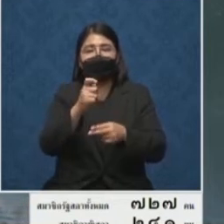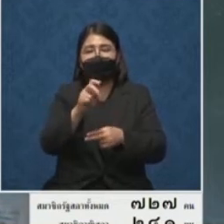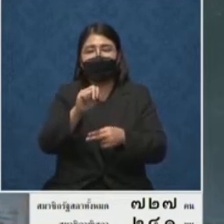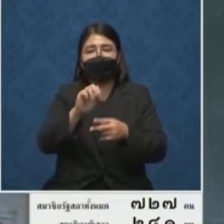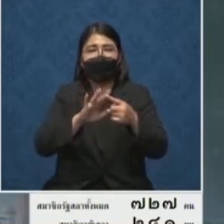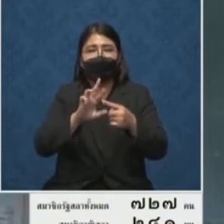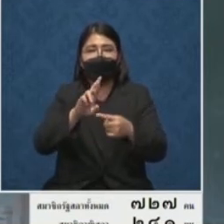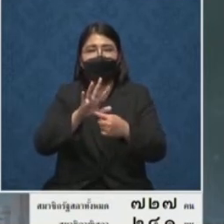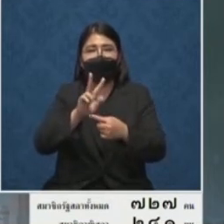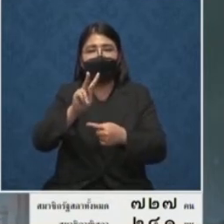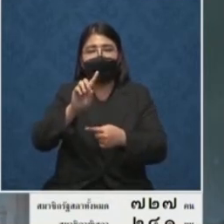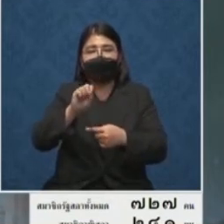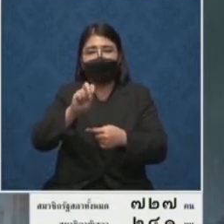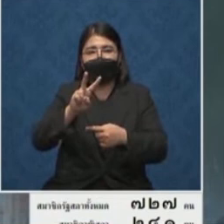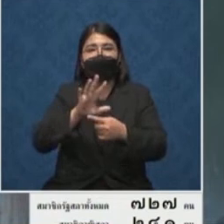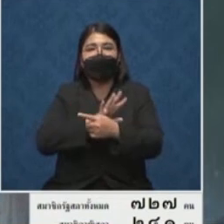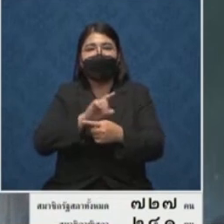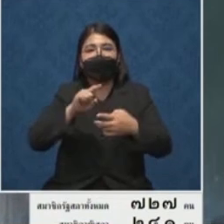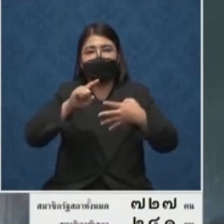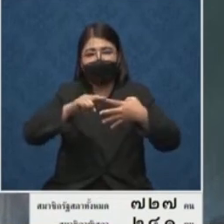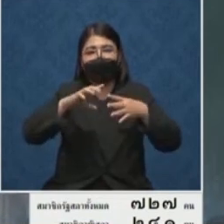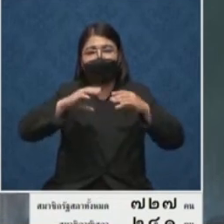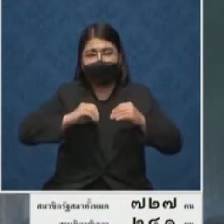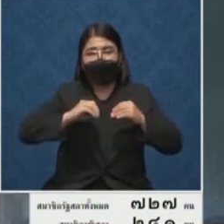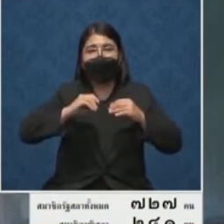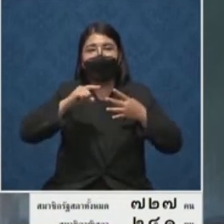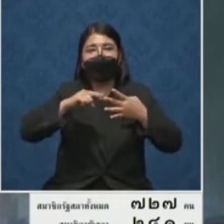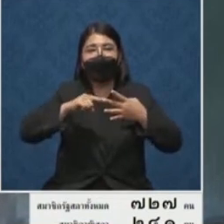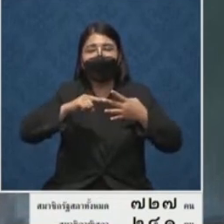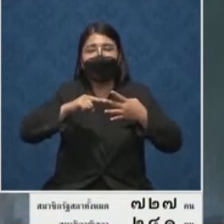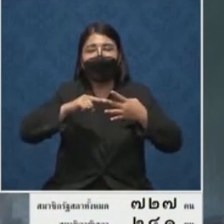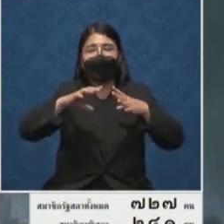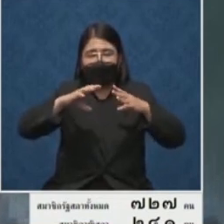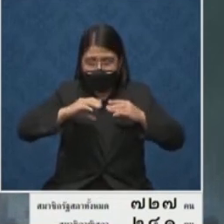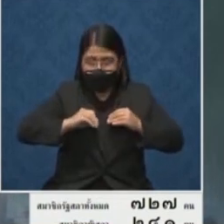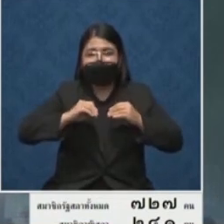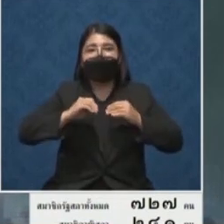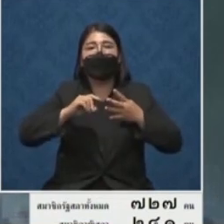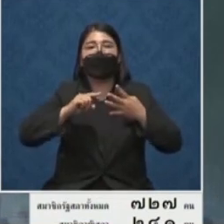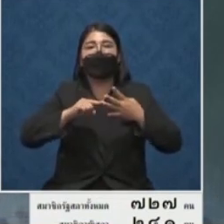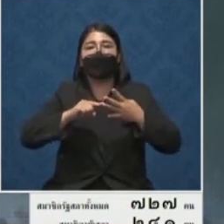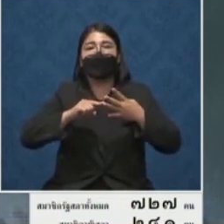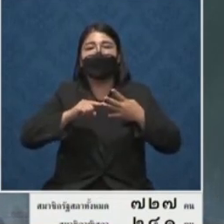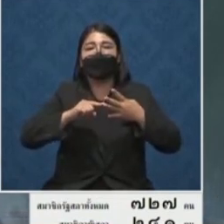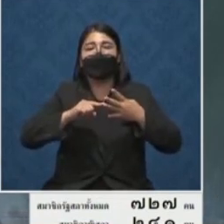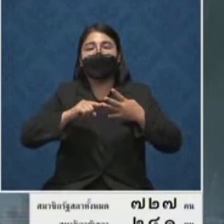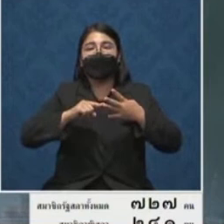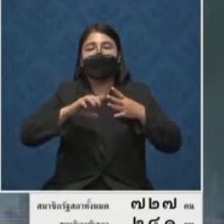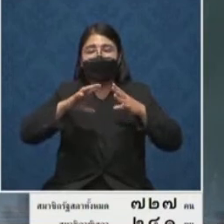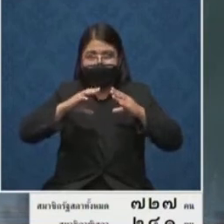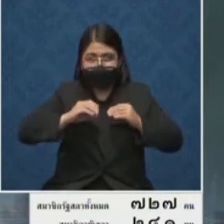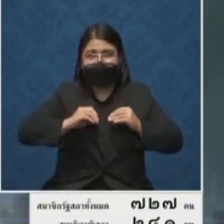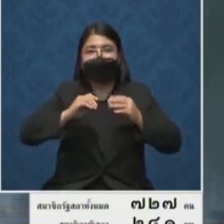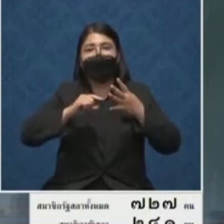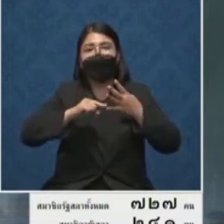677นางอนุรักษ์บุญสน 1รับหลักการ2รับหลัก